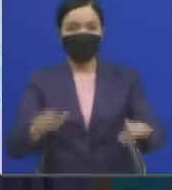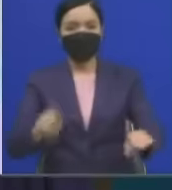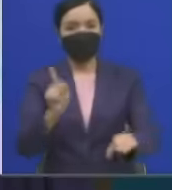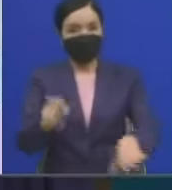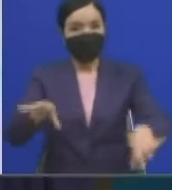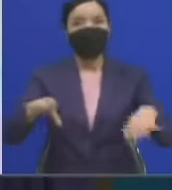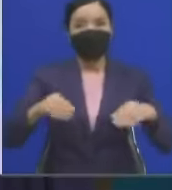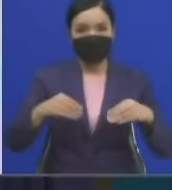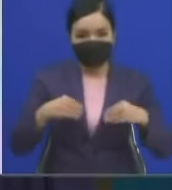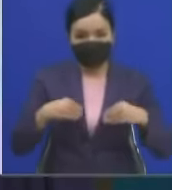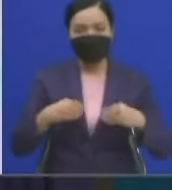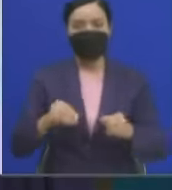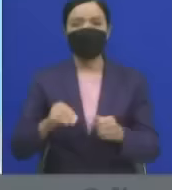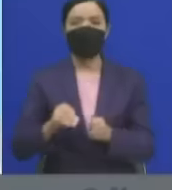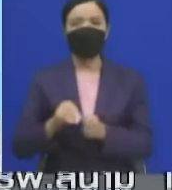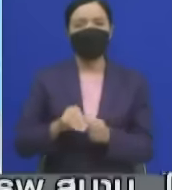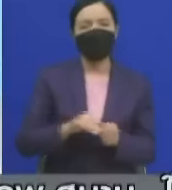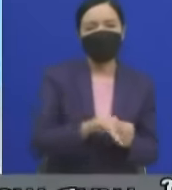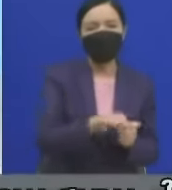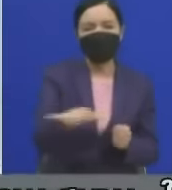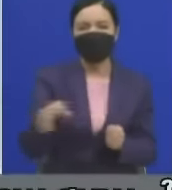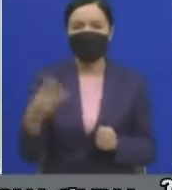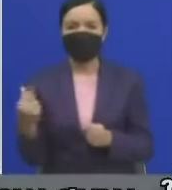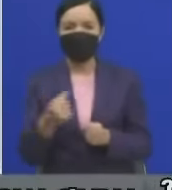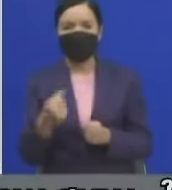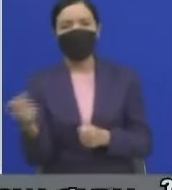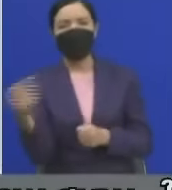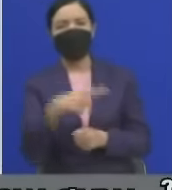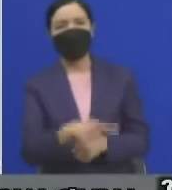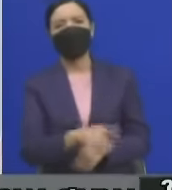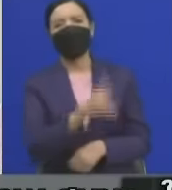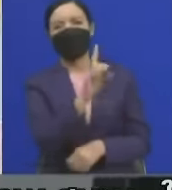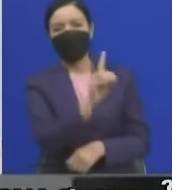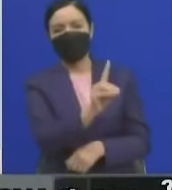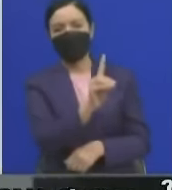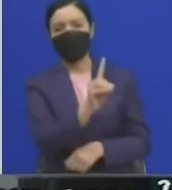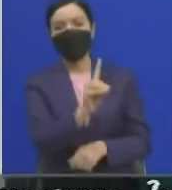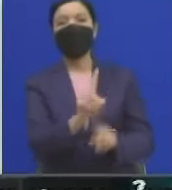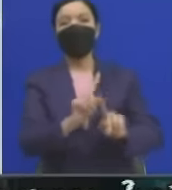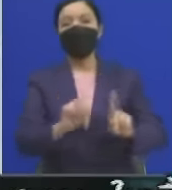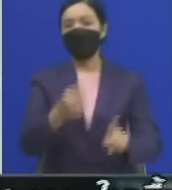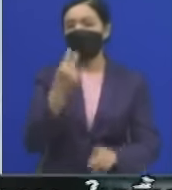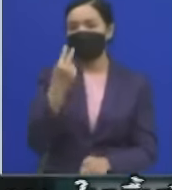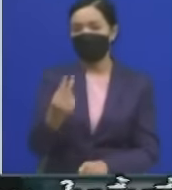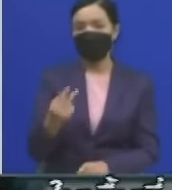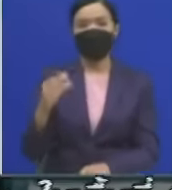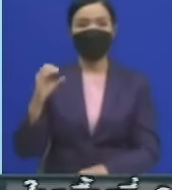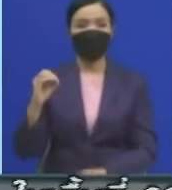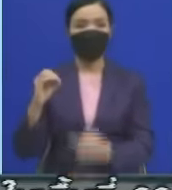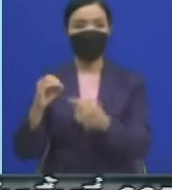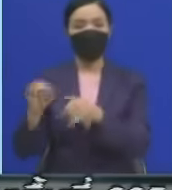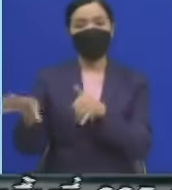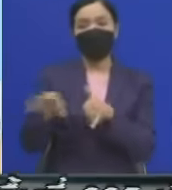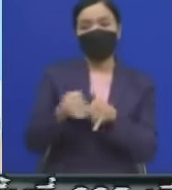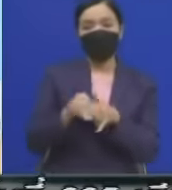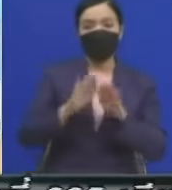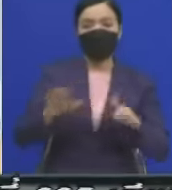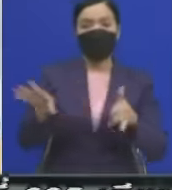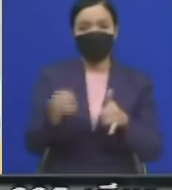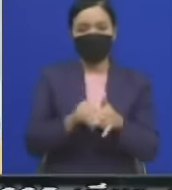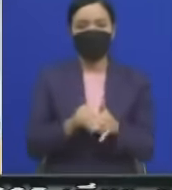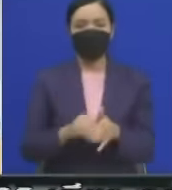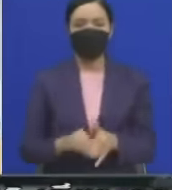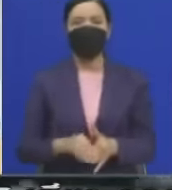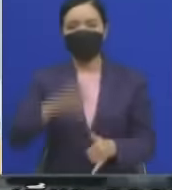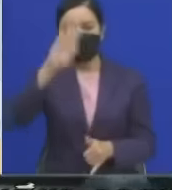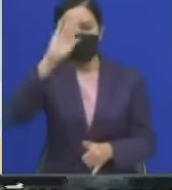อมรับว่ามันแพร่ระบาดเร็วมากกว่าสายพันธุ์เดลต้าแต่ว่าสิ่งที่เห็นก็คือว่าอาการของเด็กเนี่ยไม่รุนแร